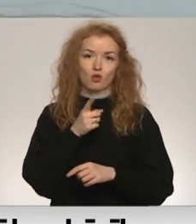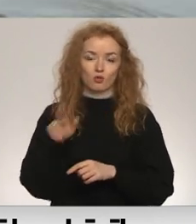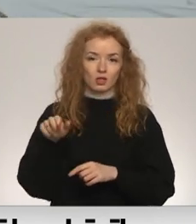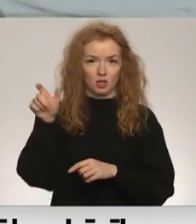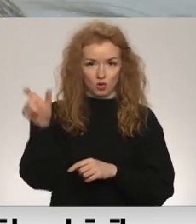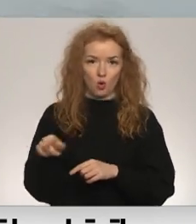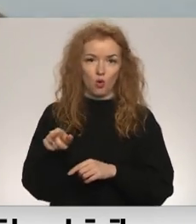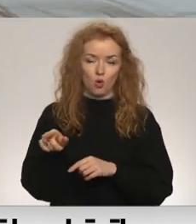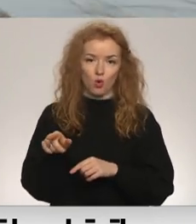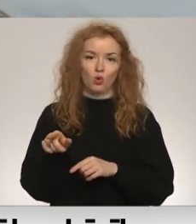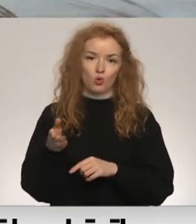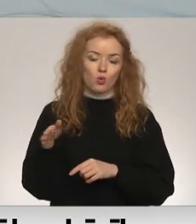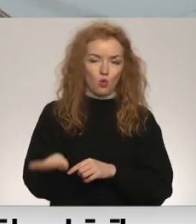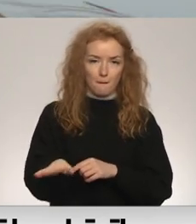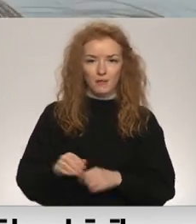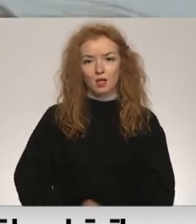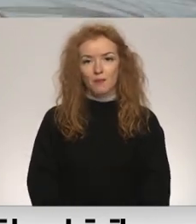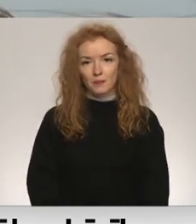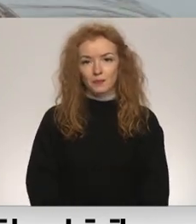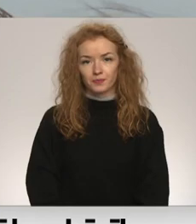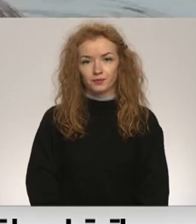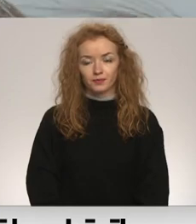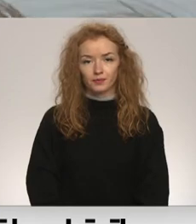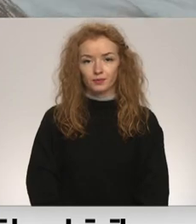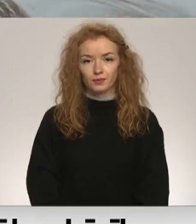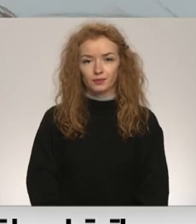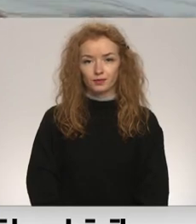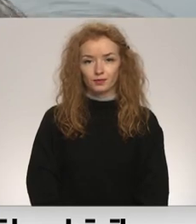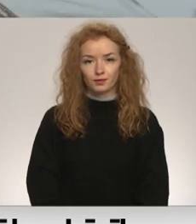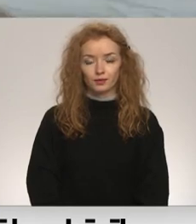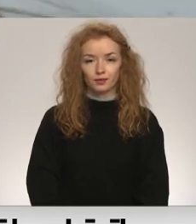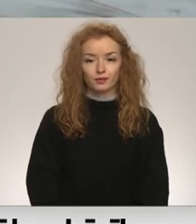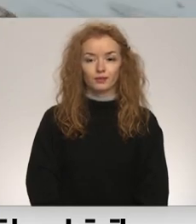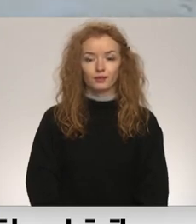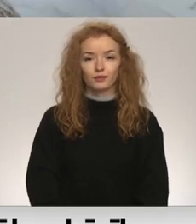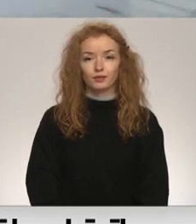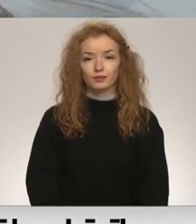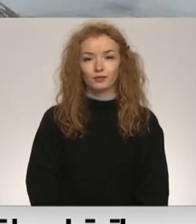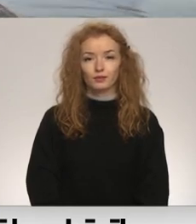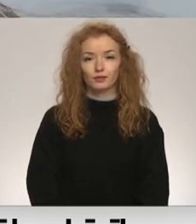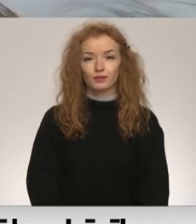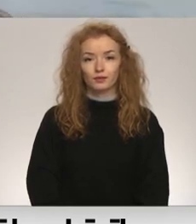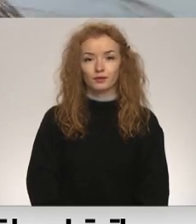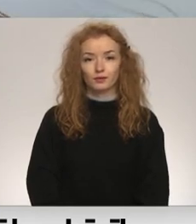no gūtajām traumām gājis bojā. Ģirts Zvirbulis, Ivo Žepickis, Latvijas televīzija.